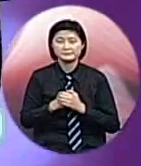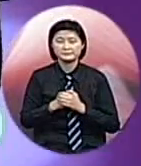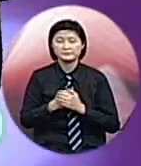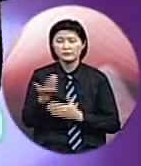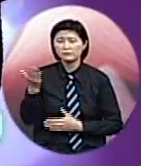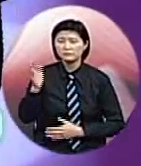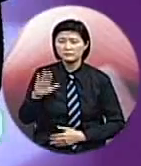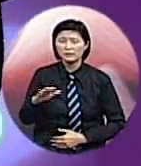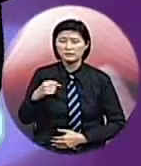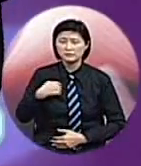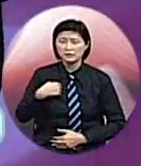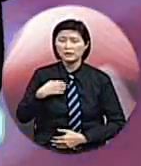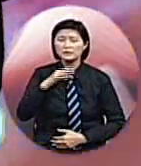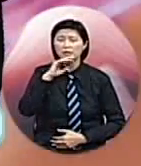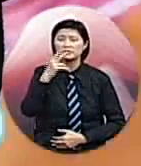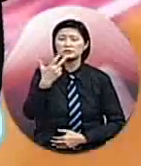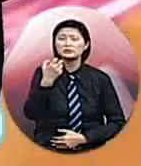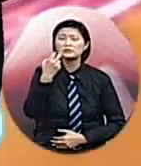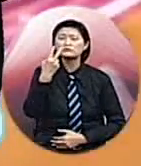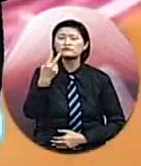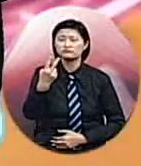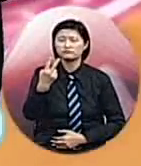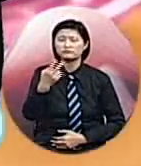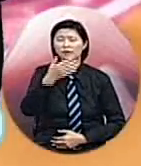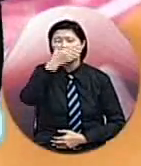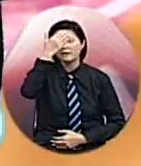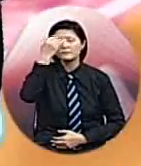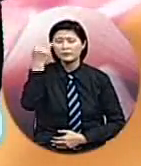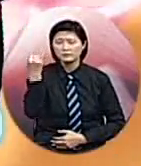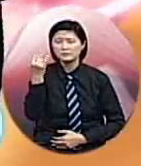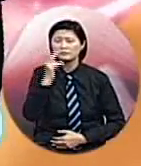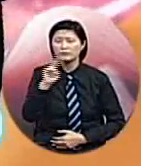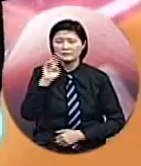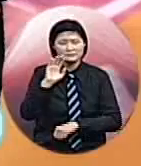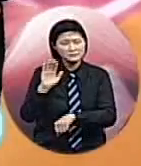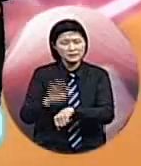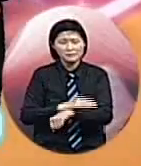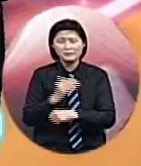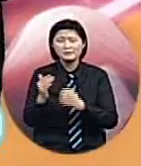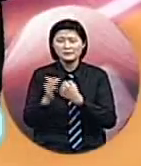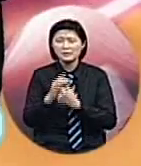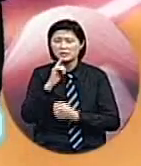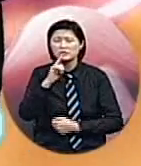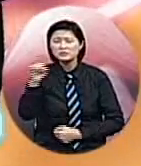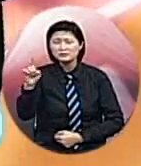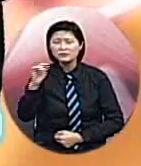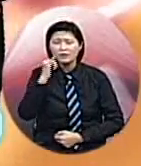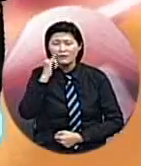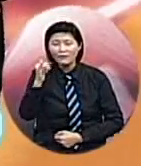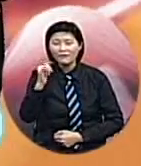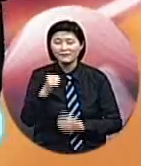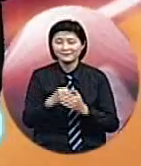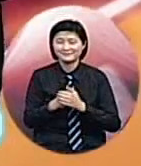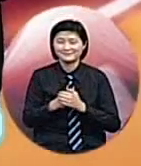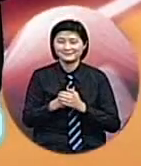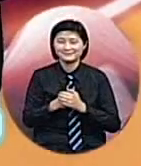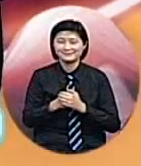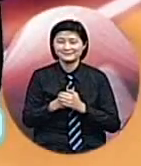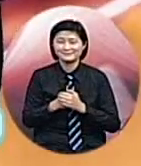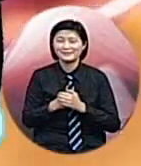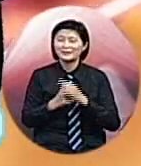근데 제가 72살 먹은 할머니래요. 근데 잘 못 부르는데 뭣도 모르고 신청을 한 거예요. 이게 뭔가만